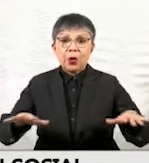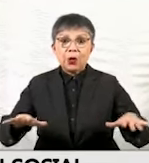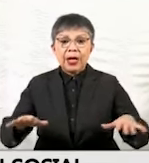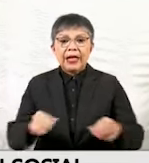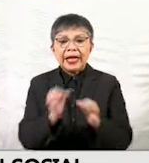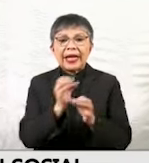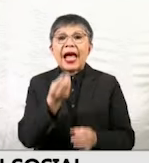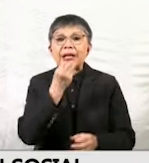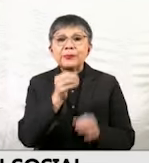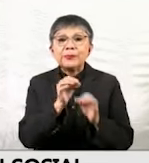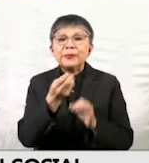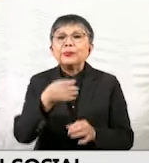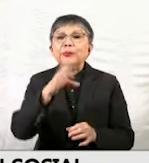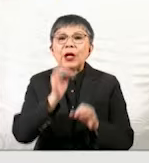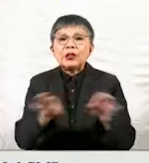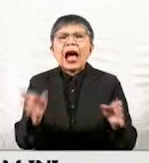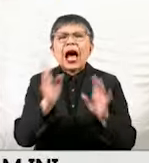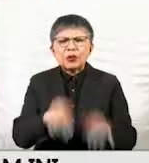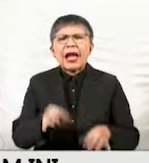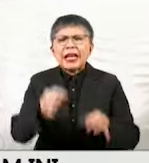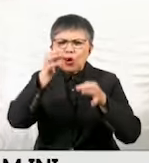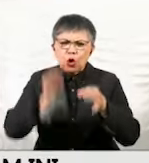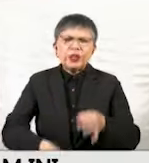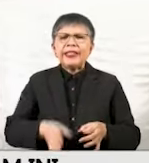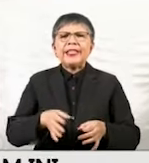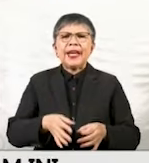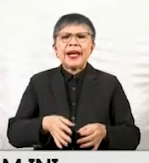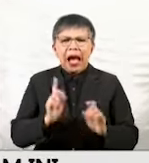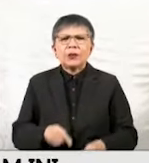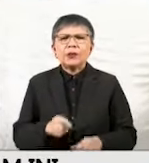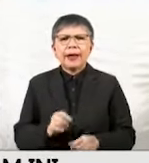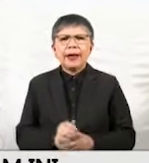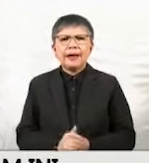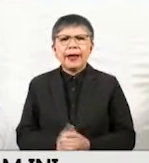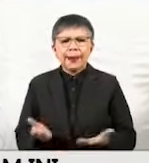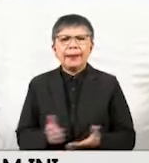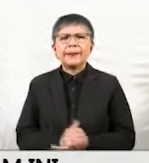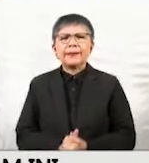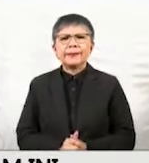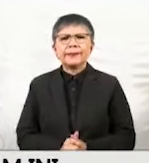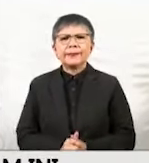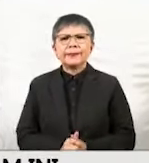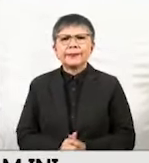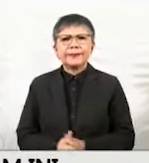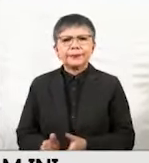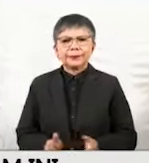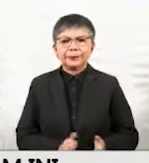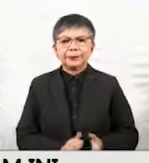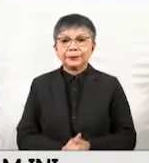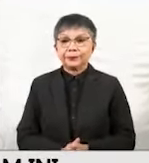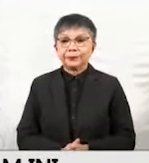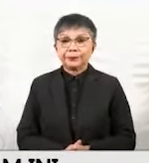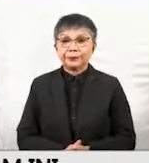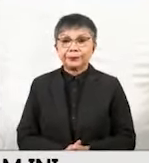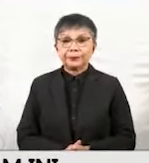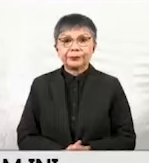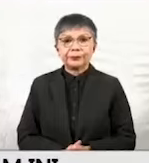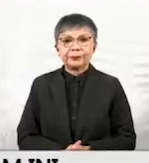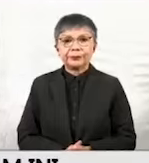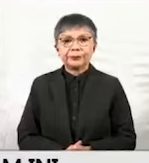bersih ini harus ada solusinya mungkin itu Terima kasih baik Cukup waktunya masih ada Bapak cukup